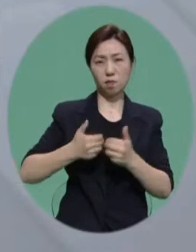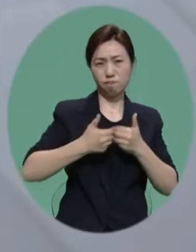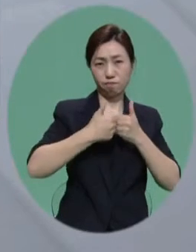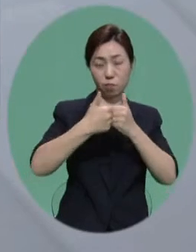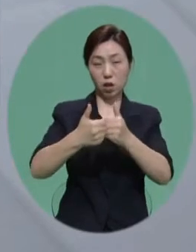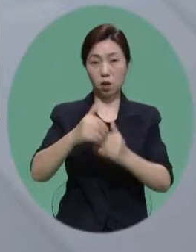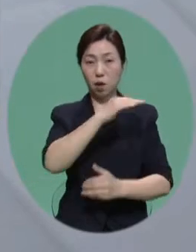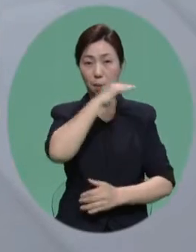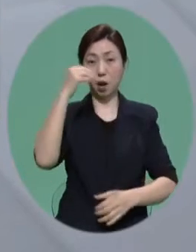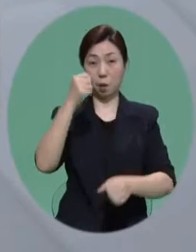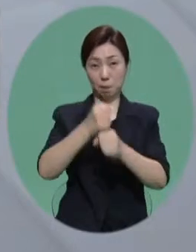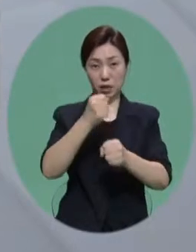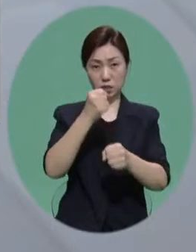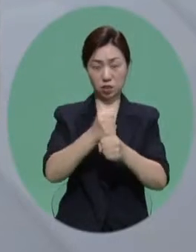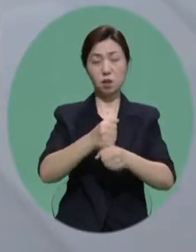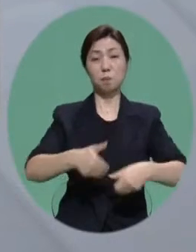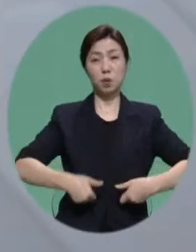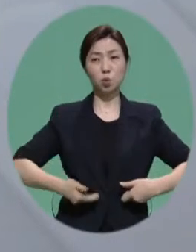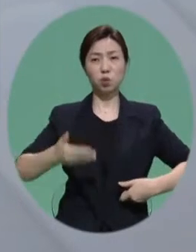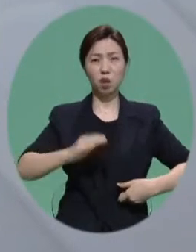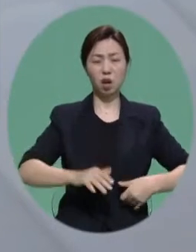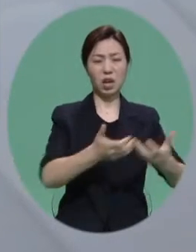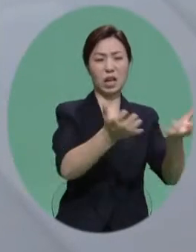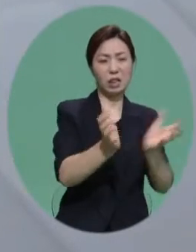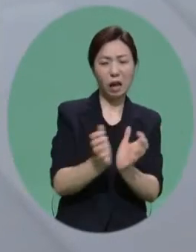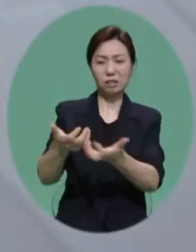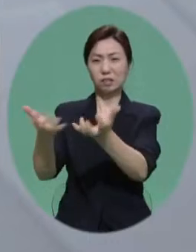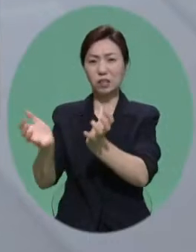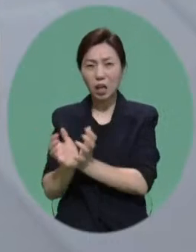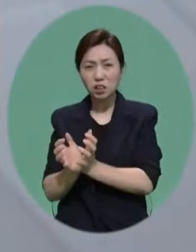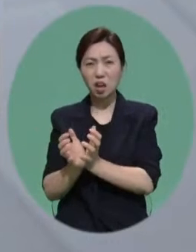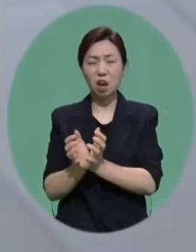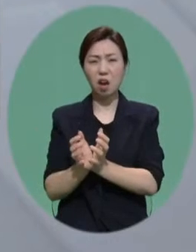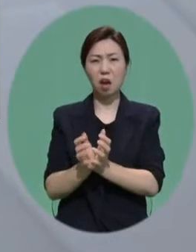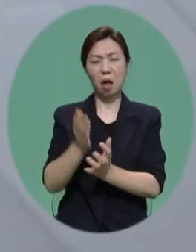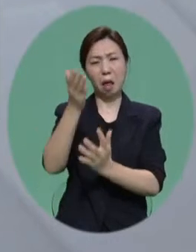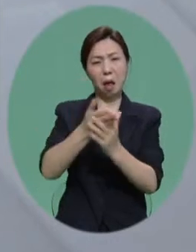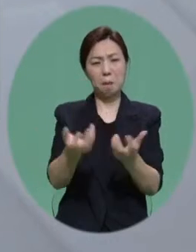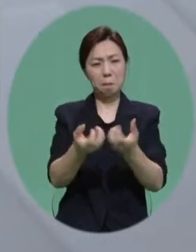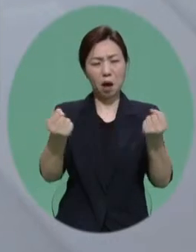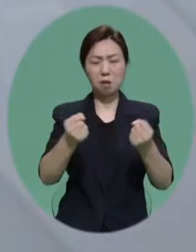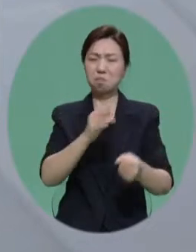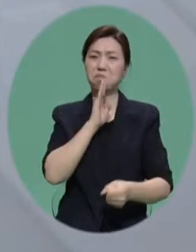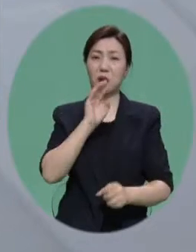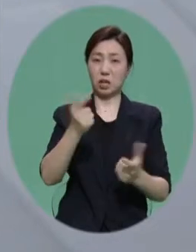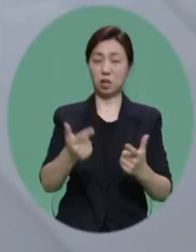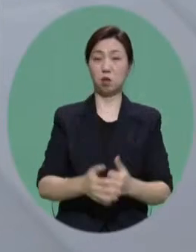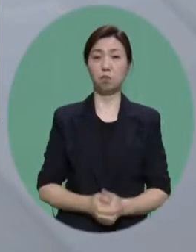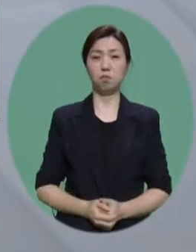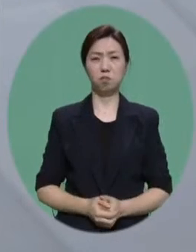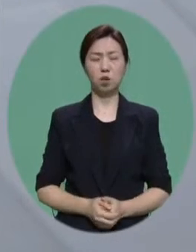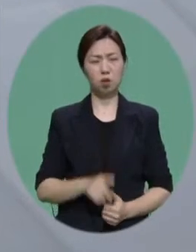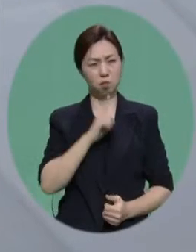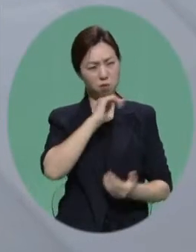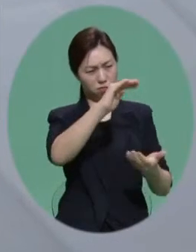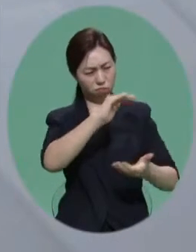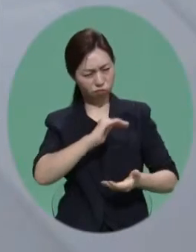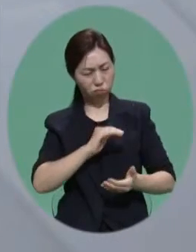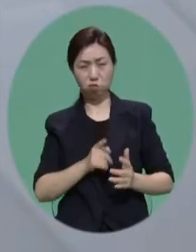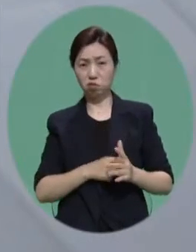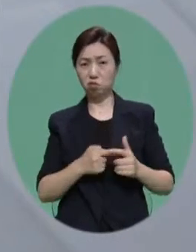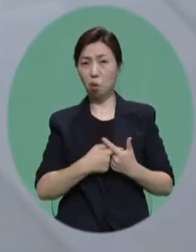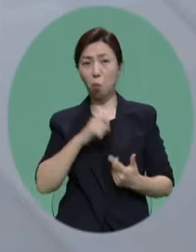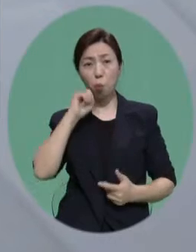이것을 집합적인 양주 해야겠습니다 한거 맞지 않아 오는것이 말씀에 취지가 이해가 안되는데 예